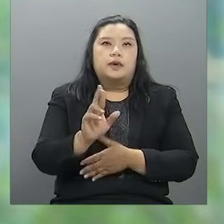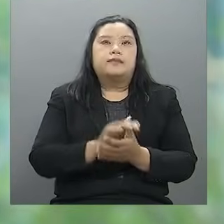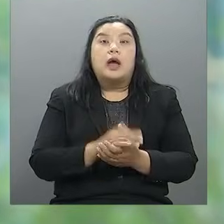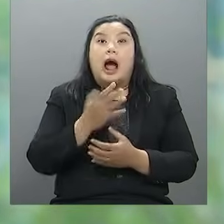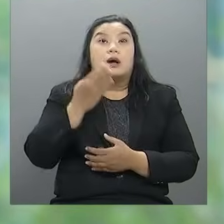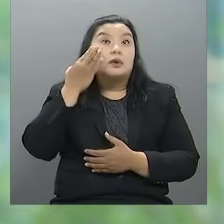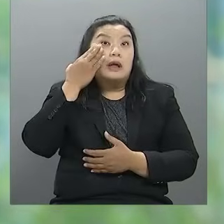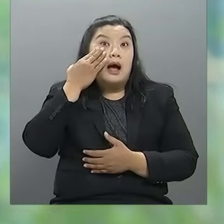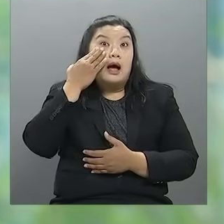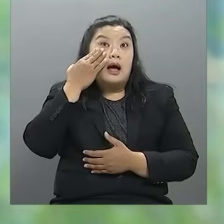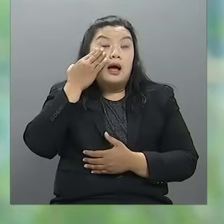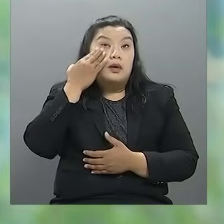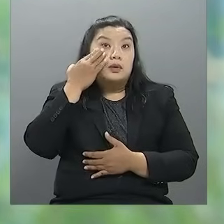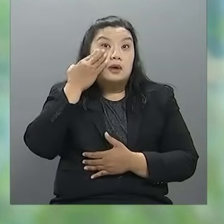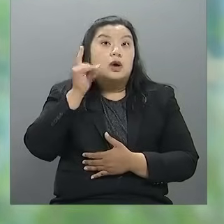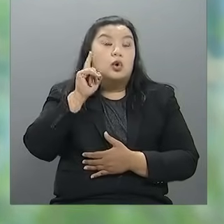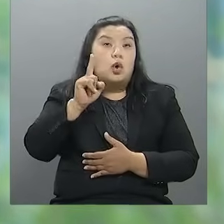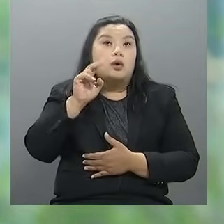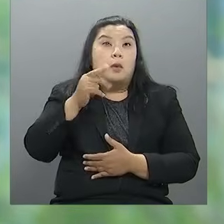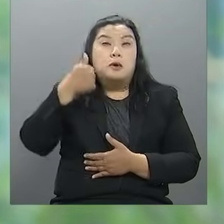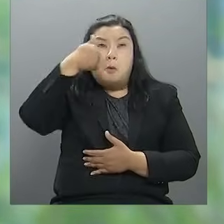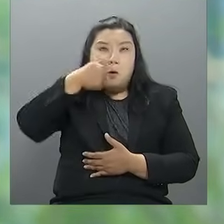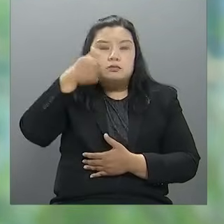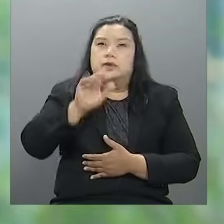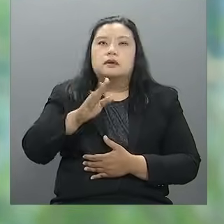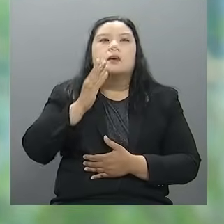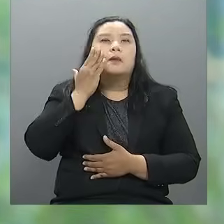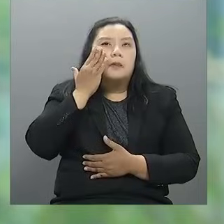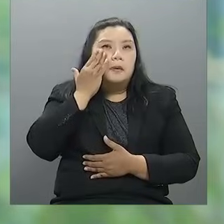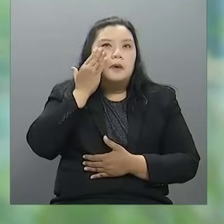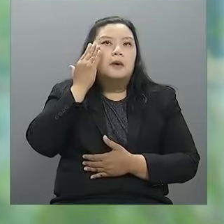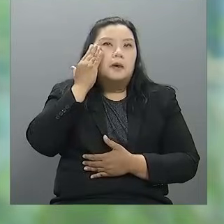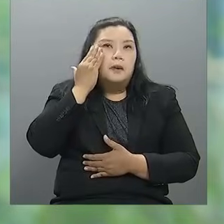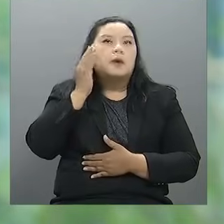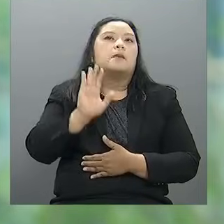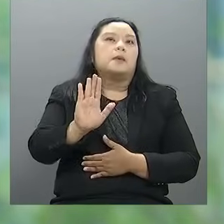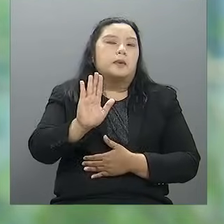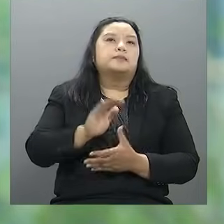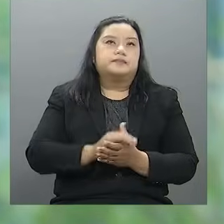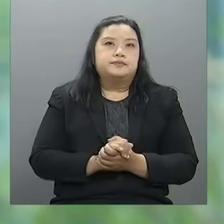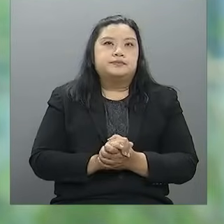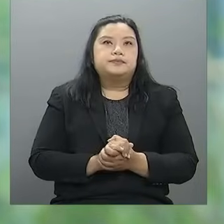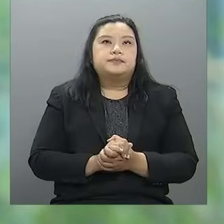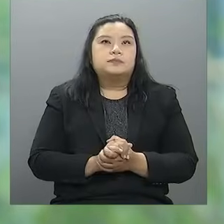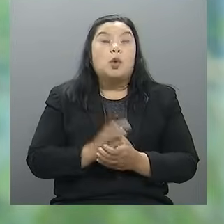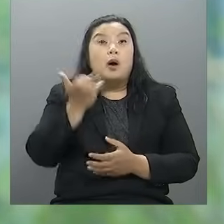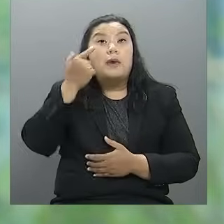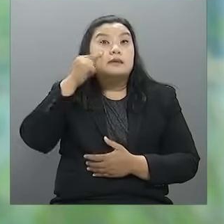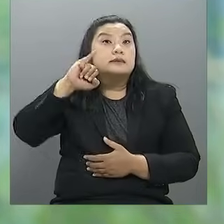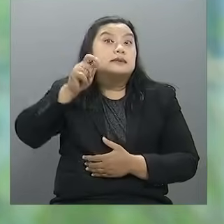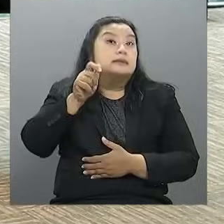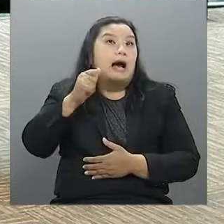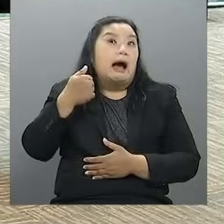ทมีเส้นพระสะตตแบ ฝอย Santoเกิาการบาจเจ็ไปได้การลคครึมจะเกิดขึ้นได้เรื่จ.พระสตามมเสน 4 มากเพราะฉนั้